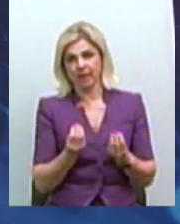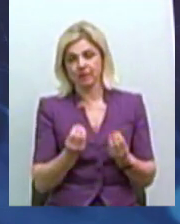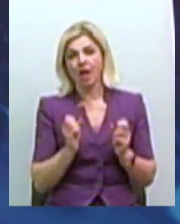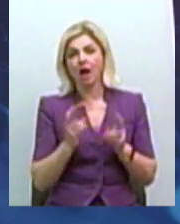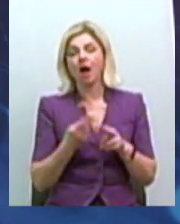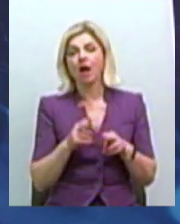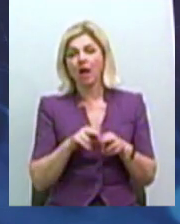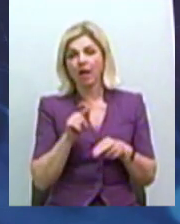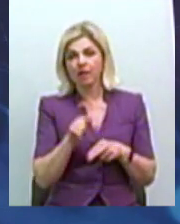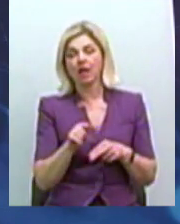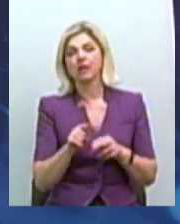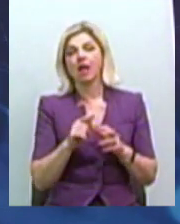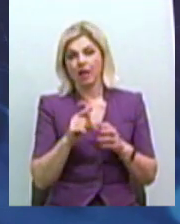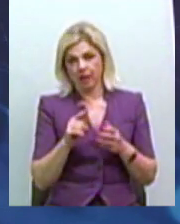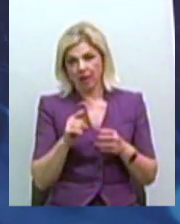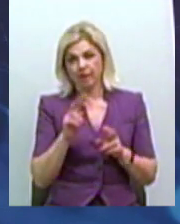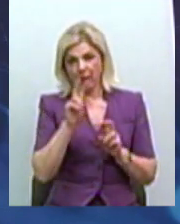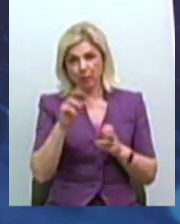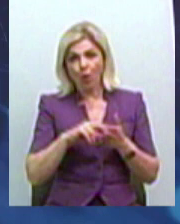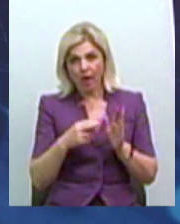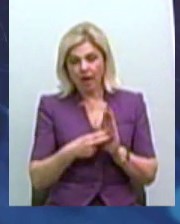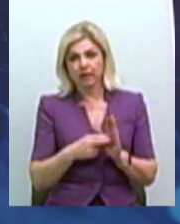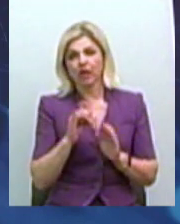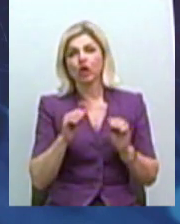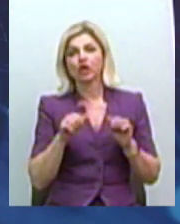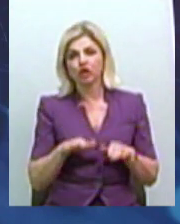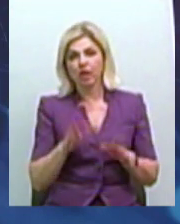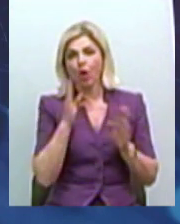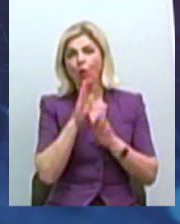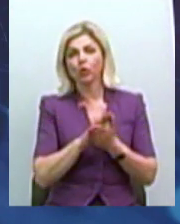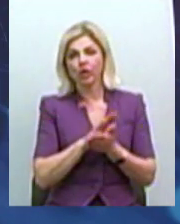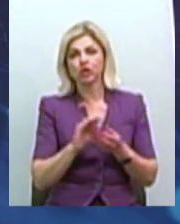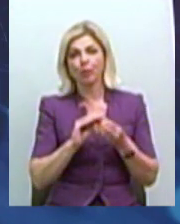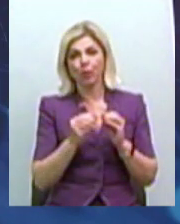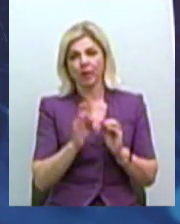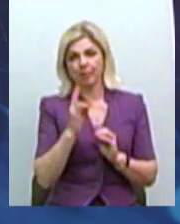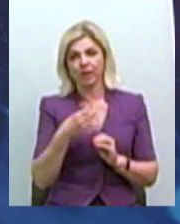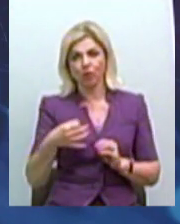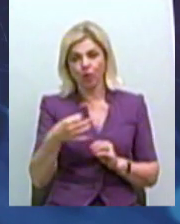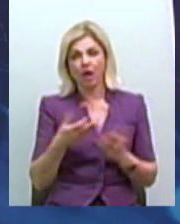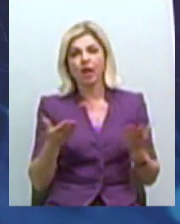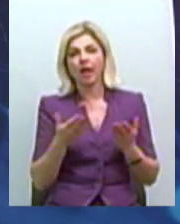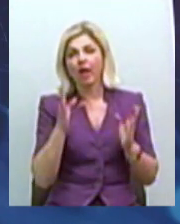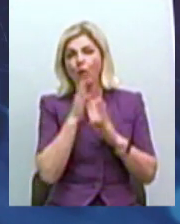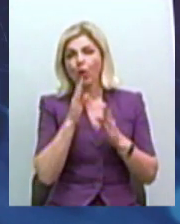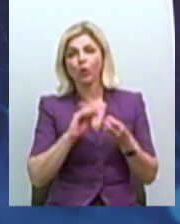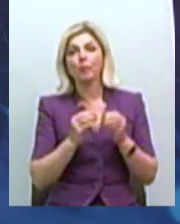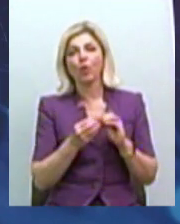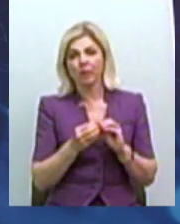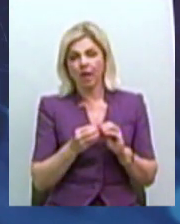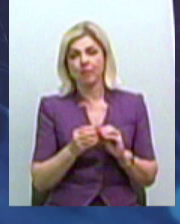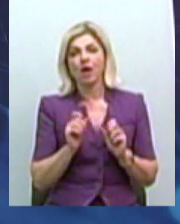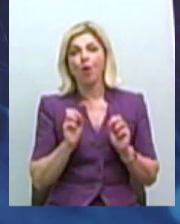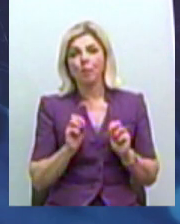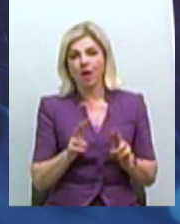допомогти у збереженні екології та у вирішенні екологічних проблем на Миколаївщині, які екологічні проблеми загрожують нашому регіону